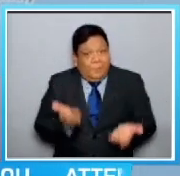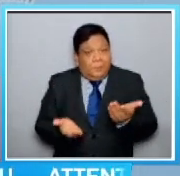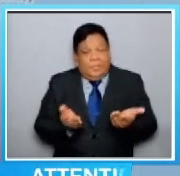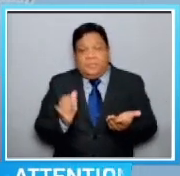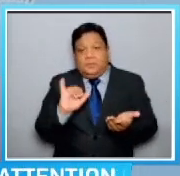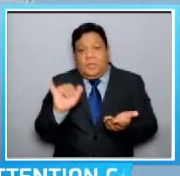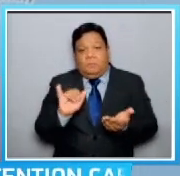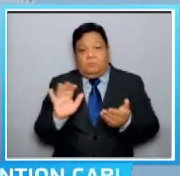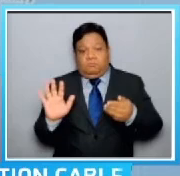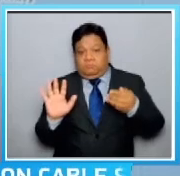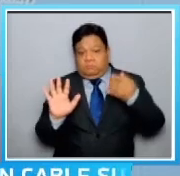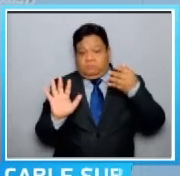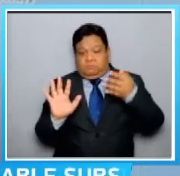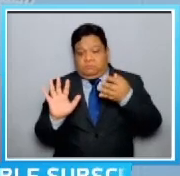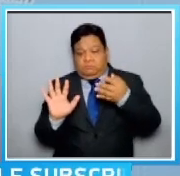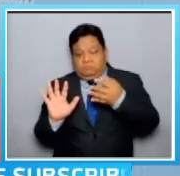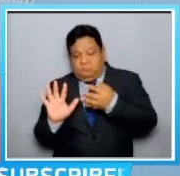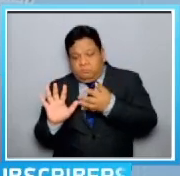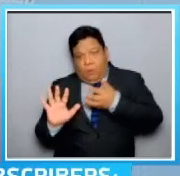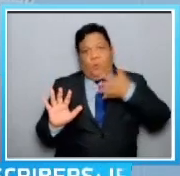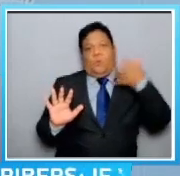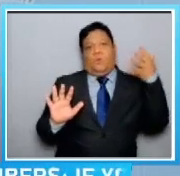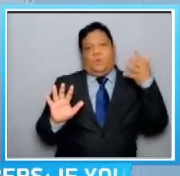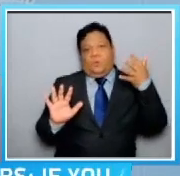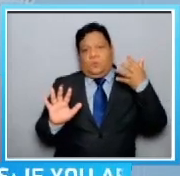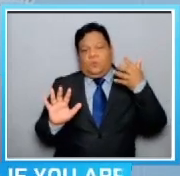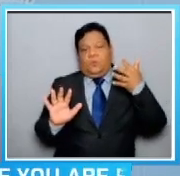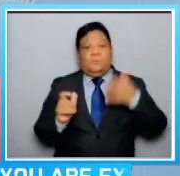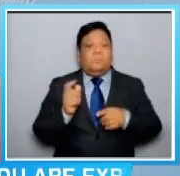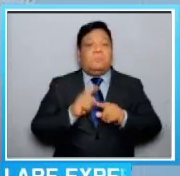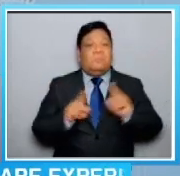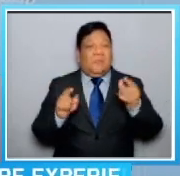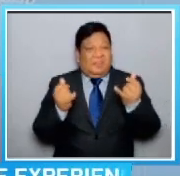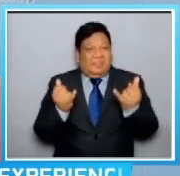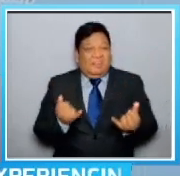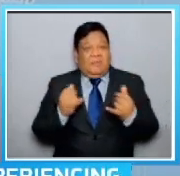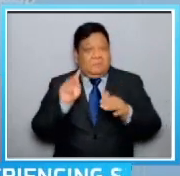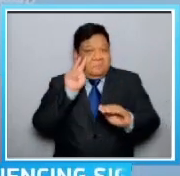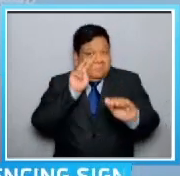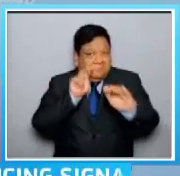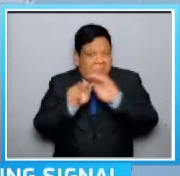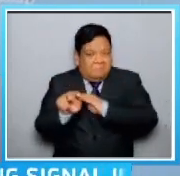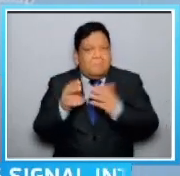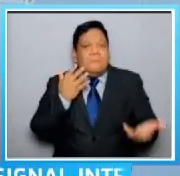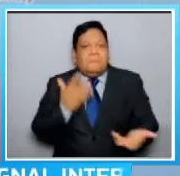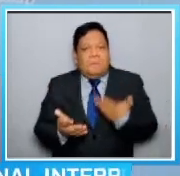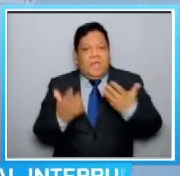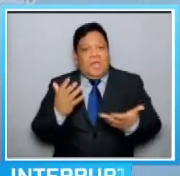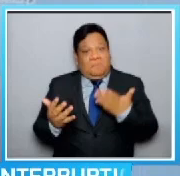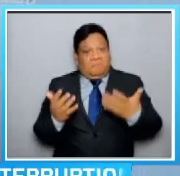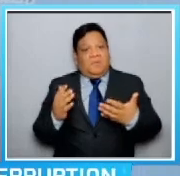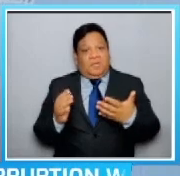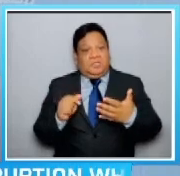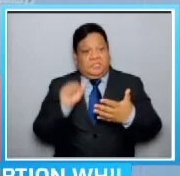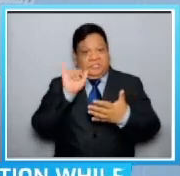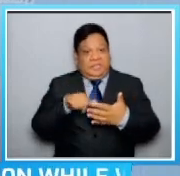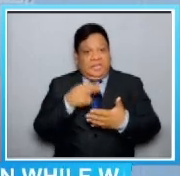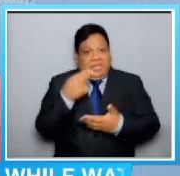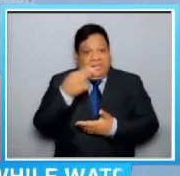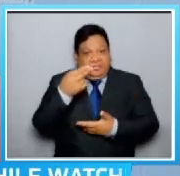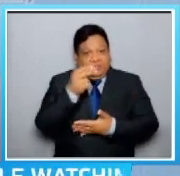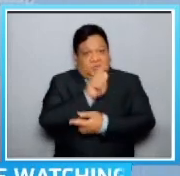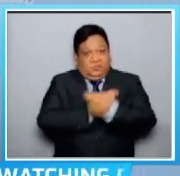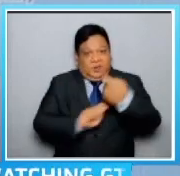kumilos ito papalayo. Pero sa ngayon, ito yung pinakamalapit na yung ating bagyo